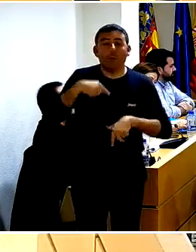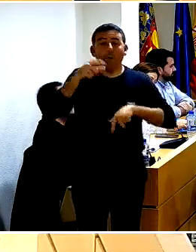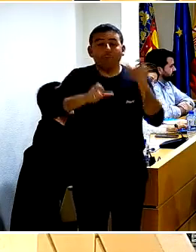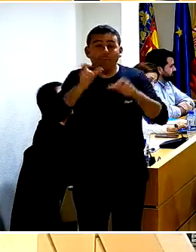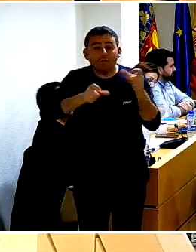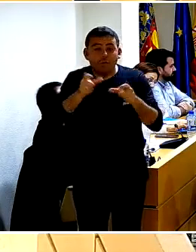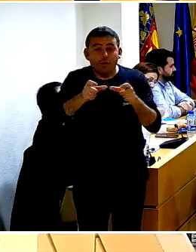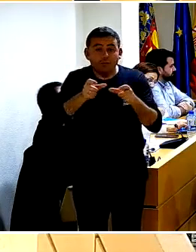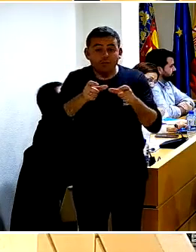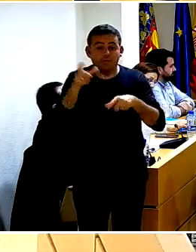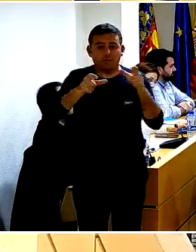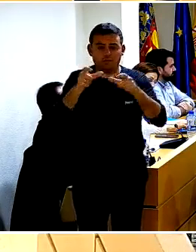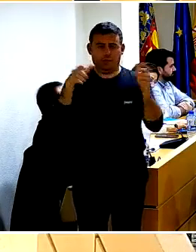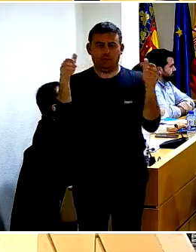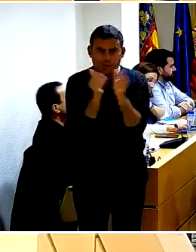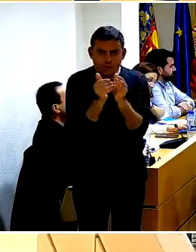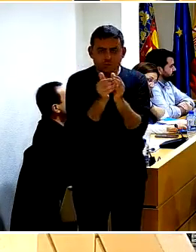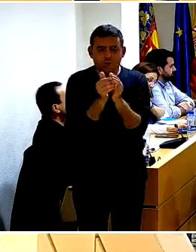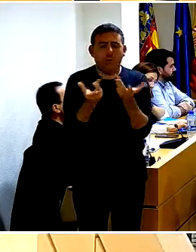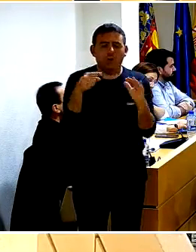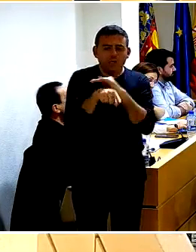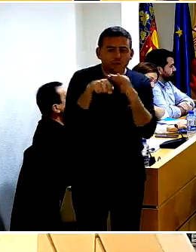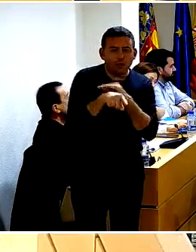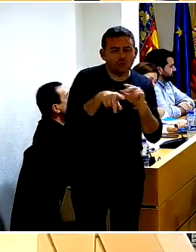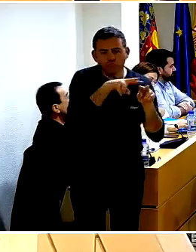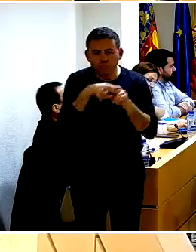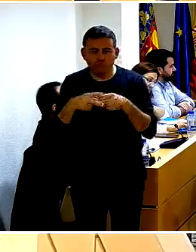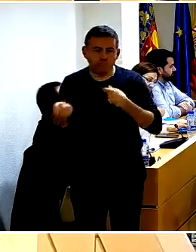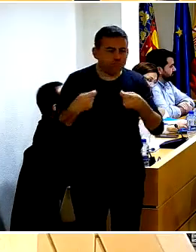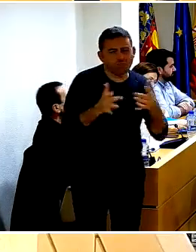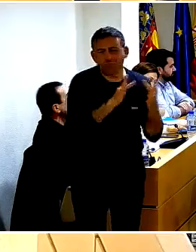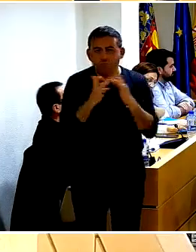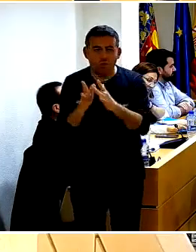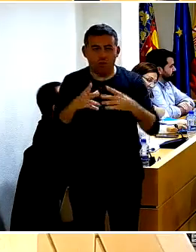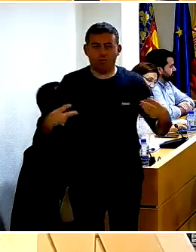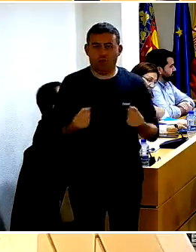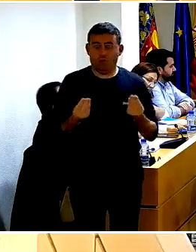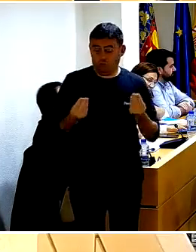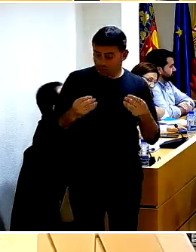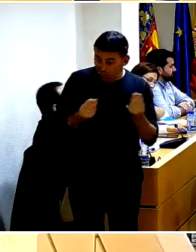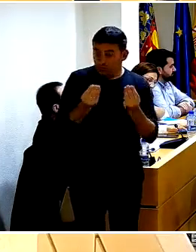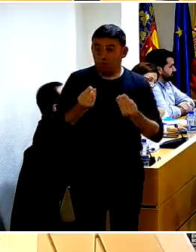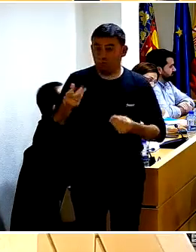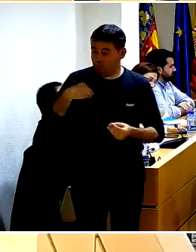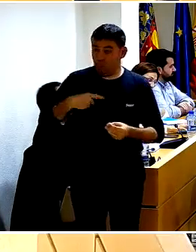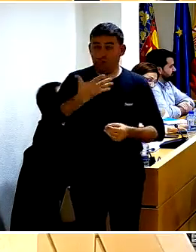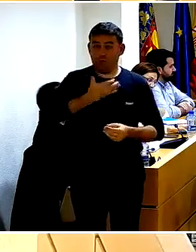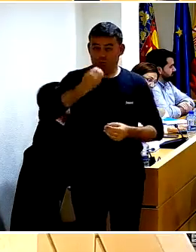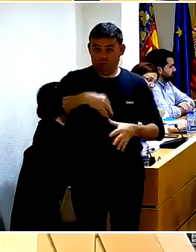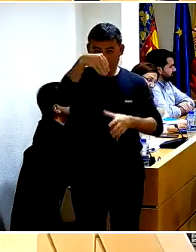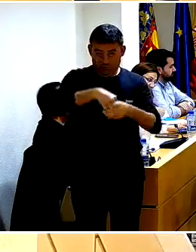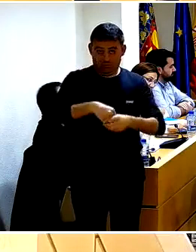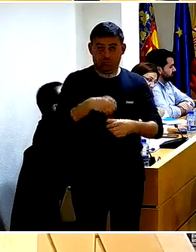igual si contractem superherois i superheroïnes, pot ser, expliqueu-li vostès als treballadors i les treballadores de l'Ajuntament